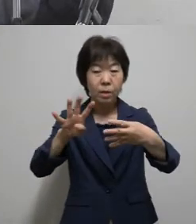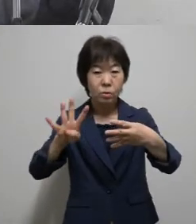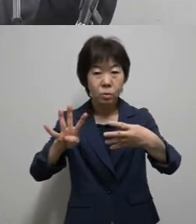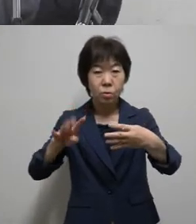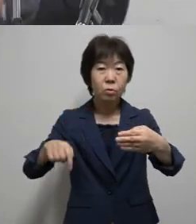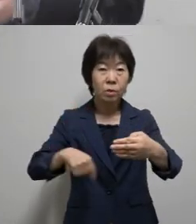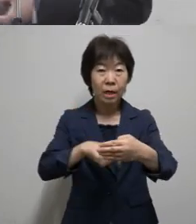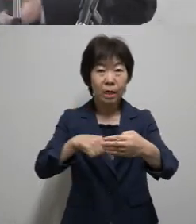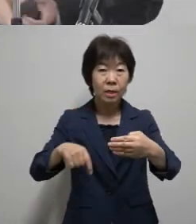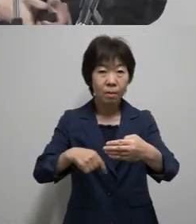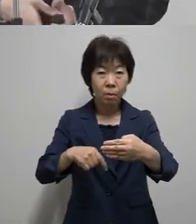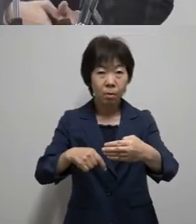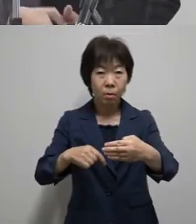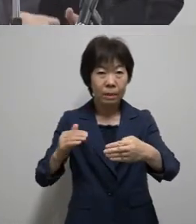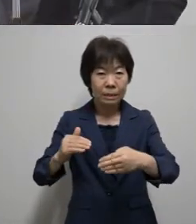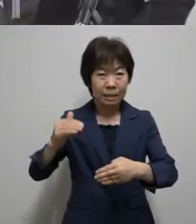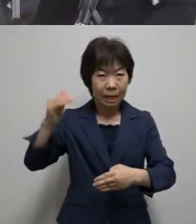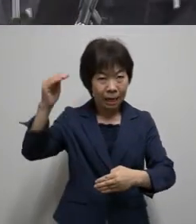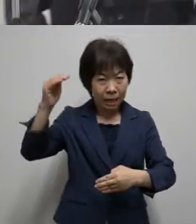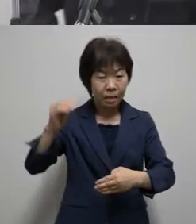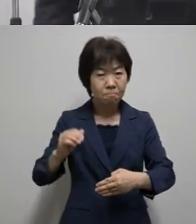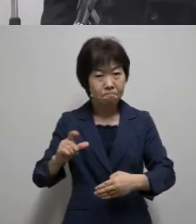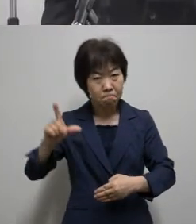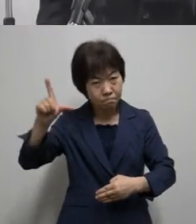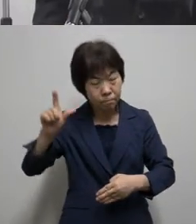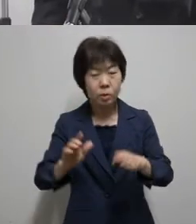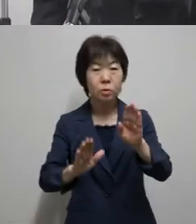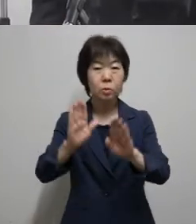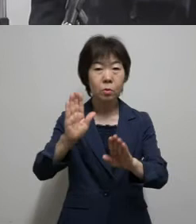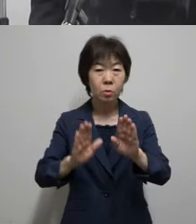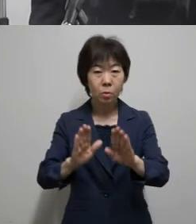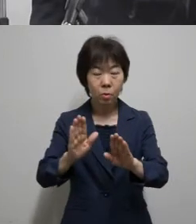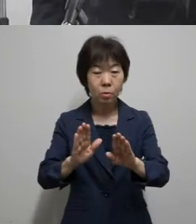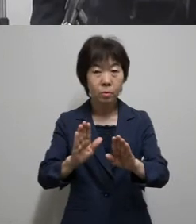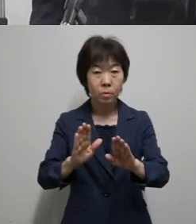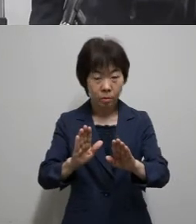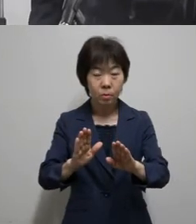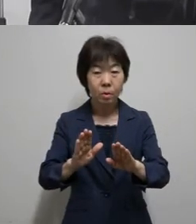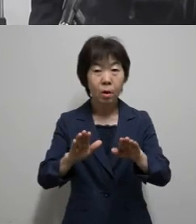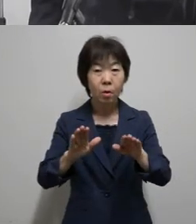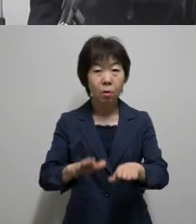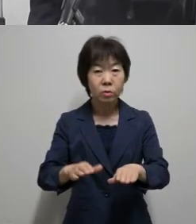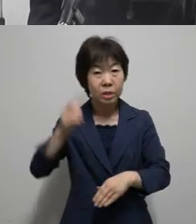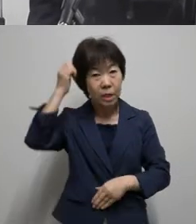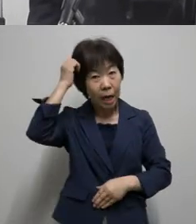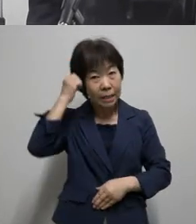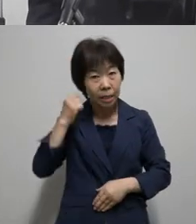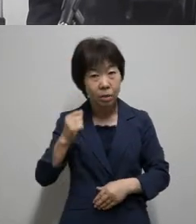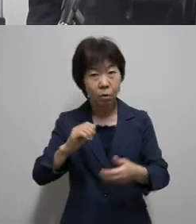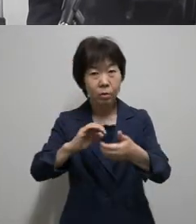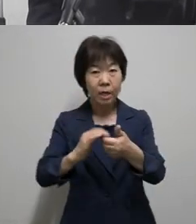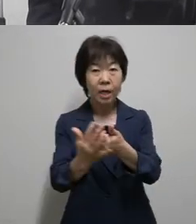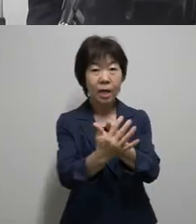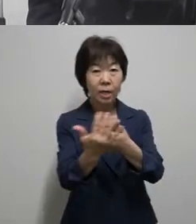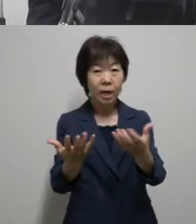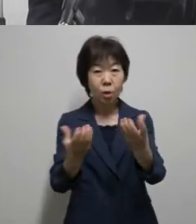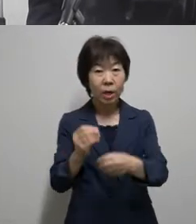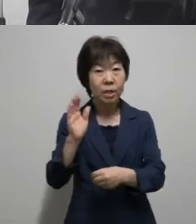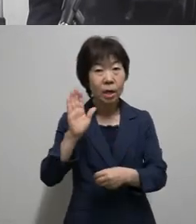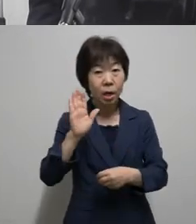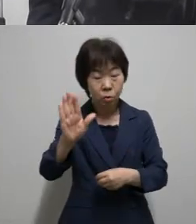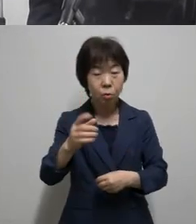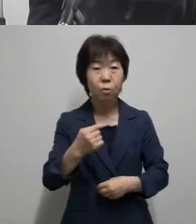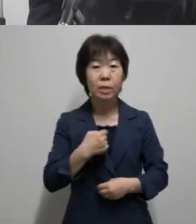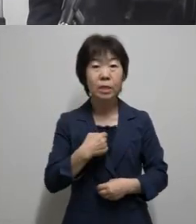にありますこういう状況の中で本日朝の定例会見の後私自身が